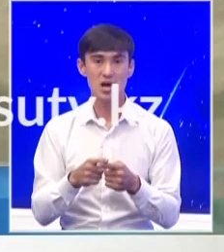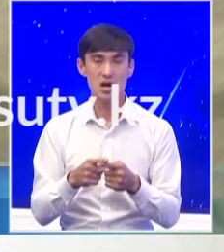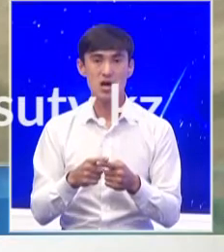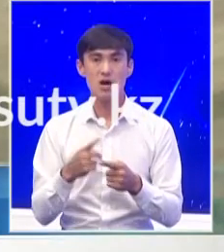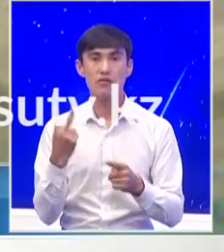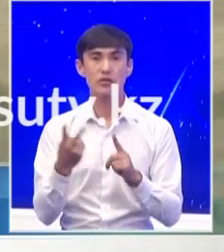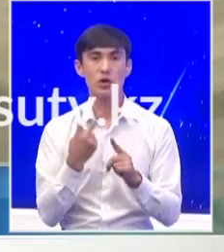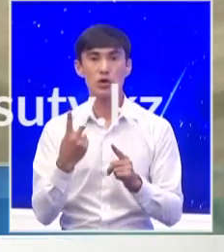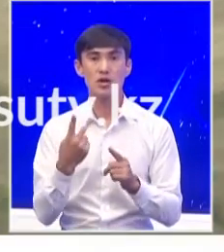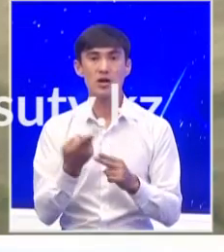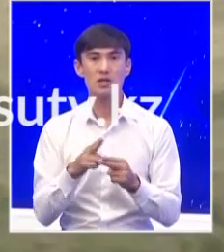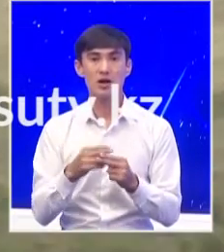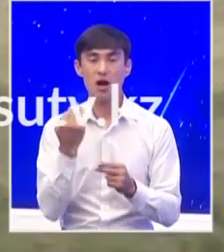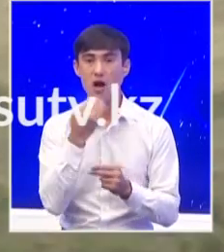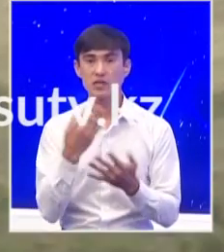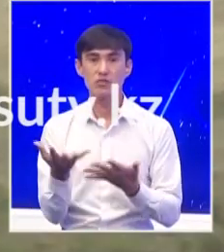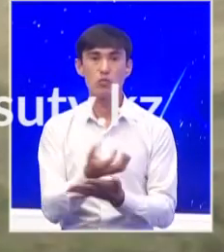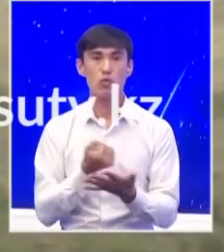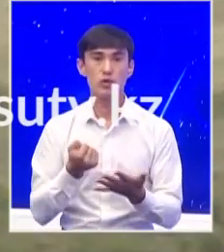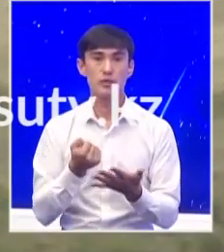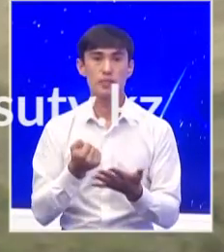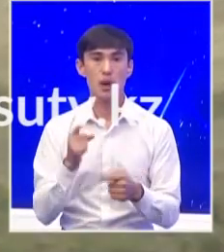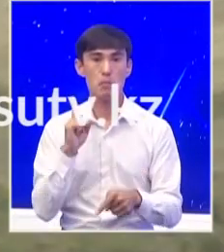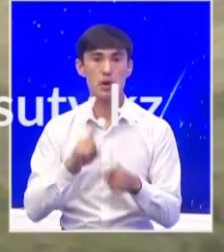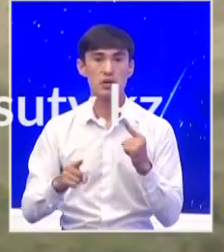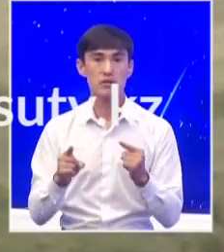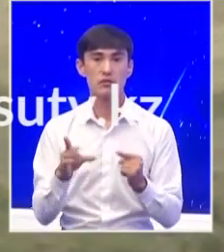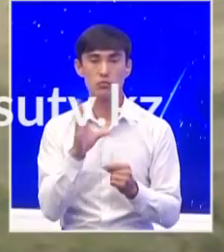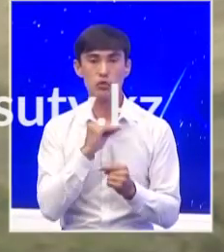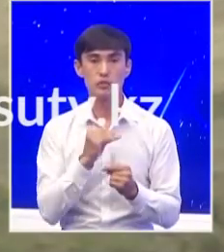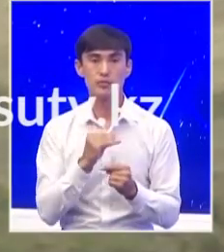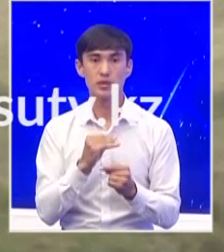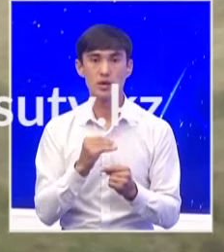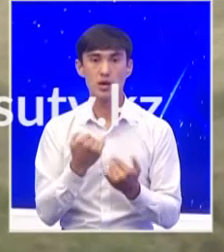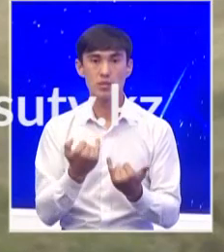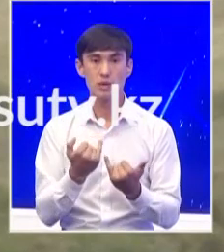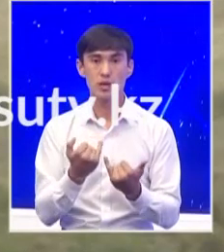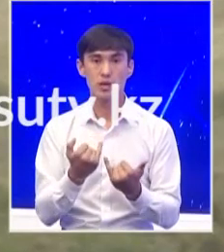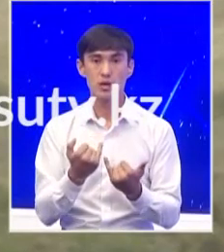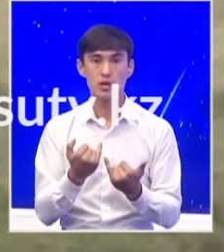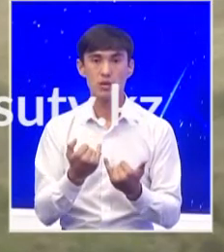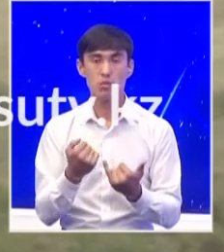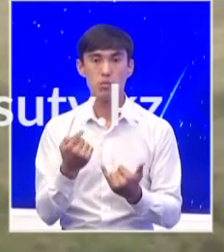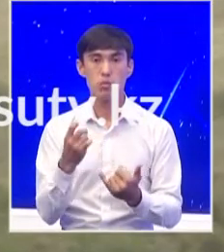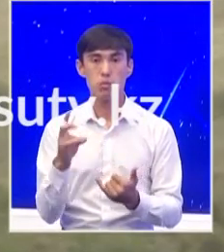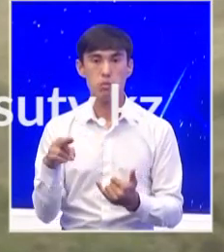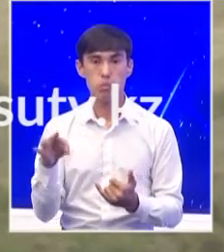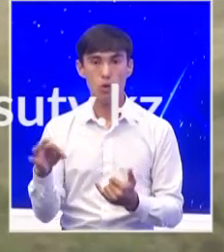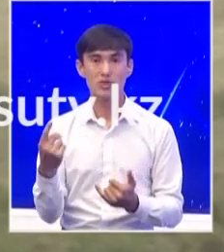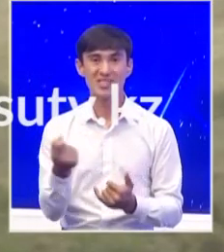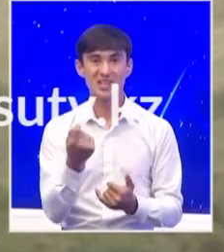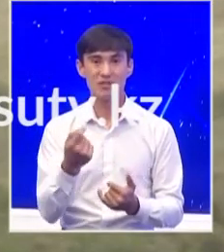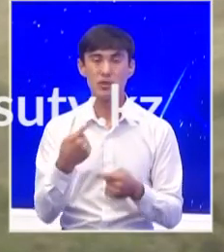этой техники, качество уборки, естественно. Мы уже отошли от той техники не только по зерновым, мы уже и по